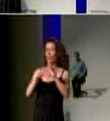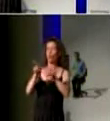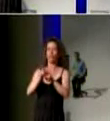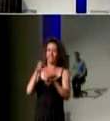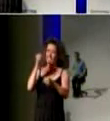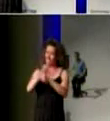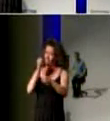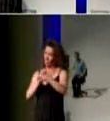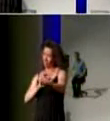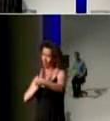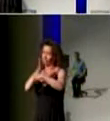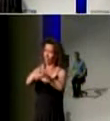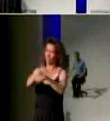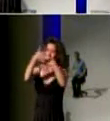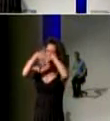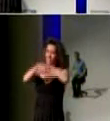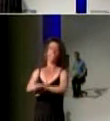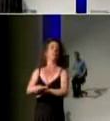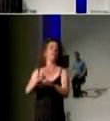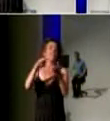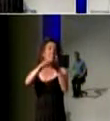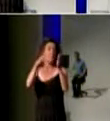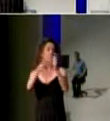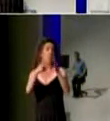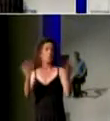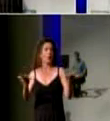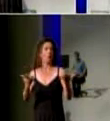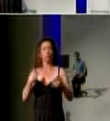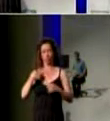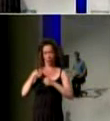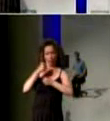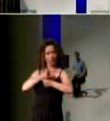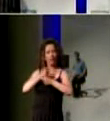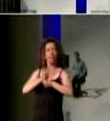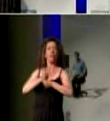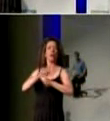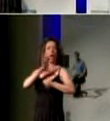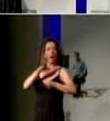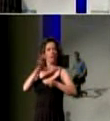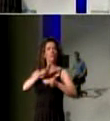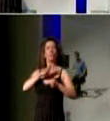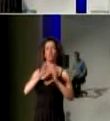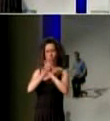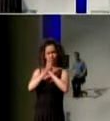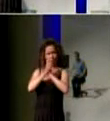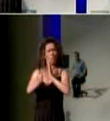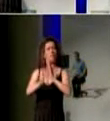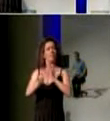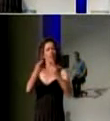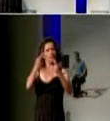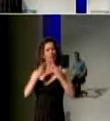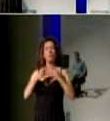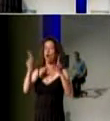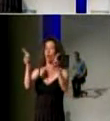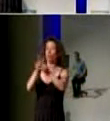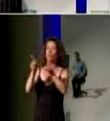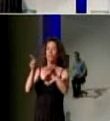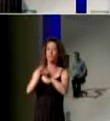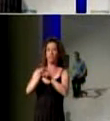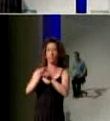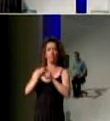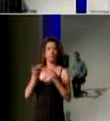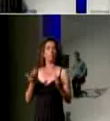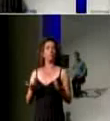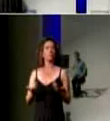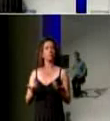marché du travail. Ce que ça veut dire, c'est avoir un emploi qui est digne de nos compétences, mais aussi à la